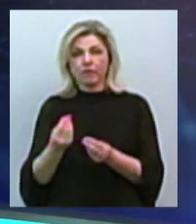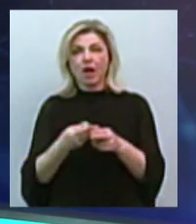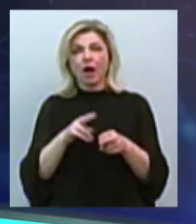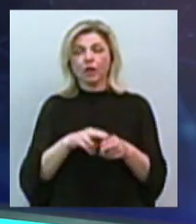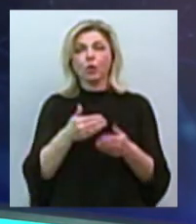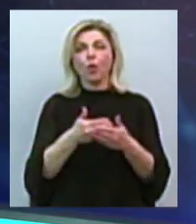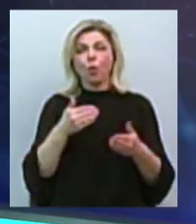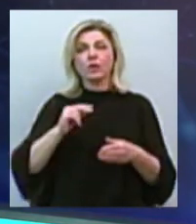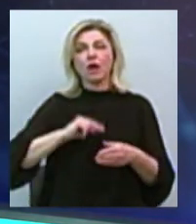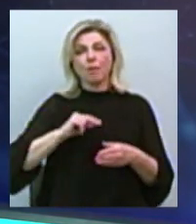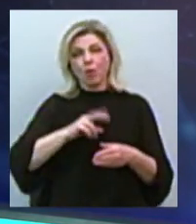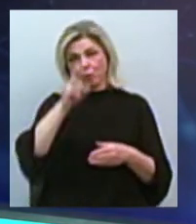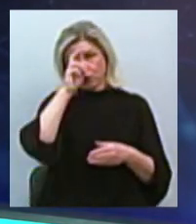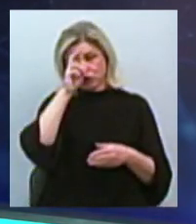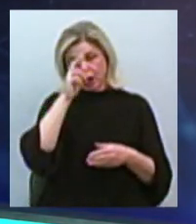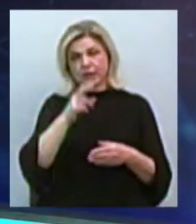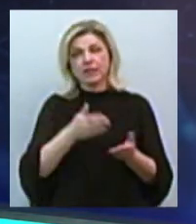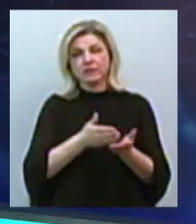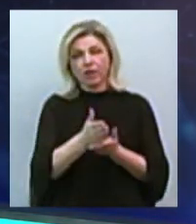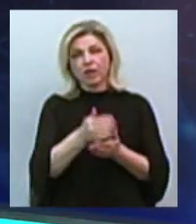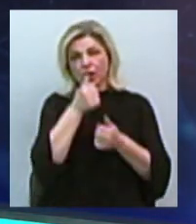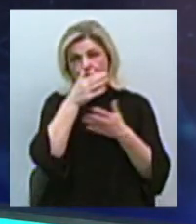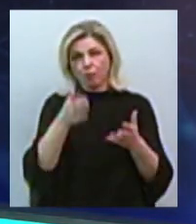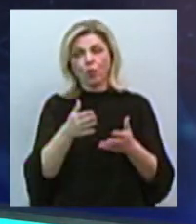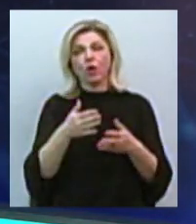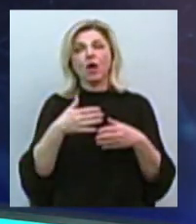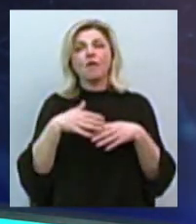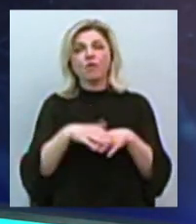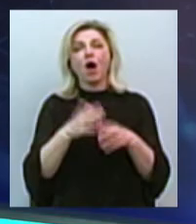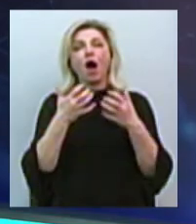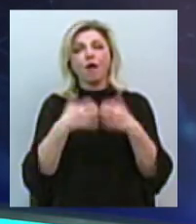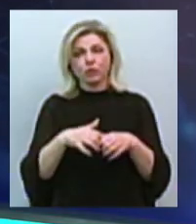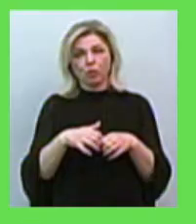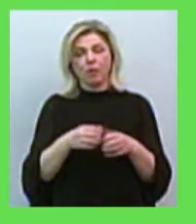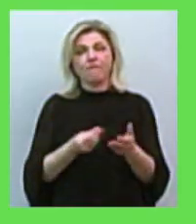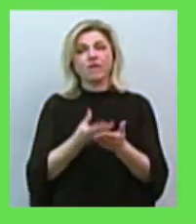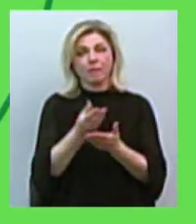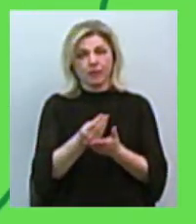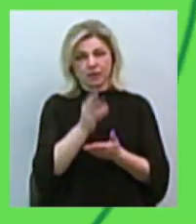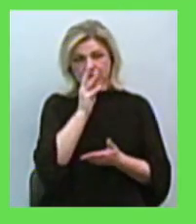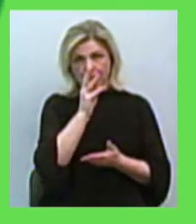працівників бюджетної сфери, не можуть розраховувати на автоматичну виплату зарплат.